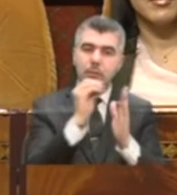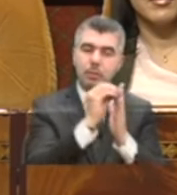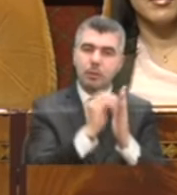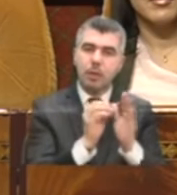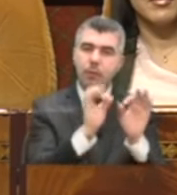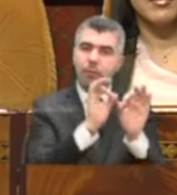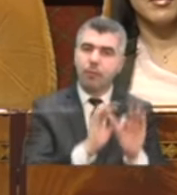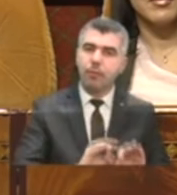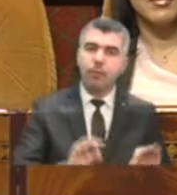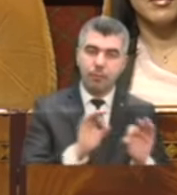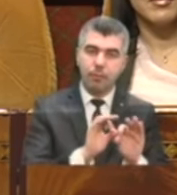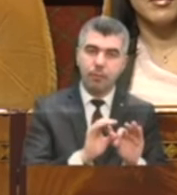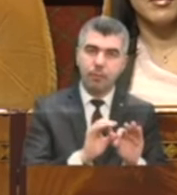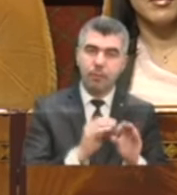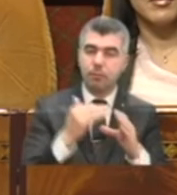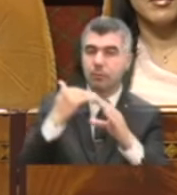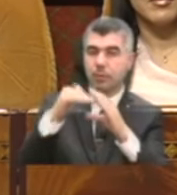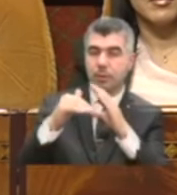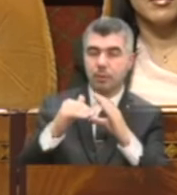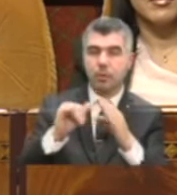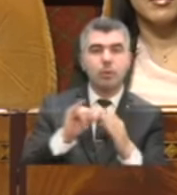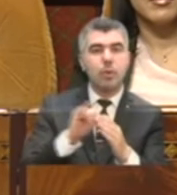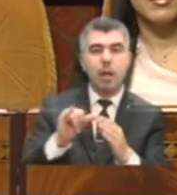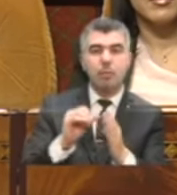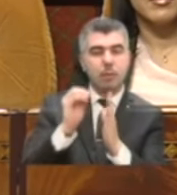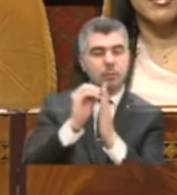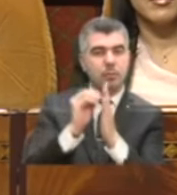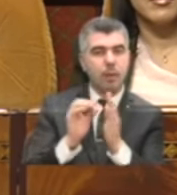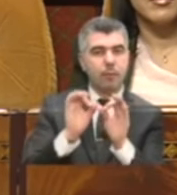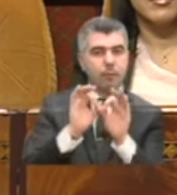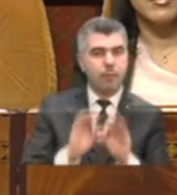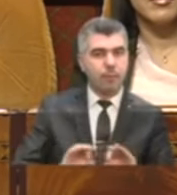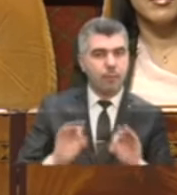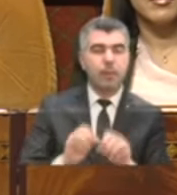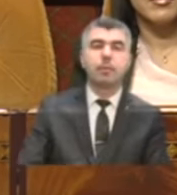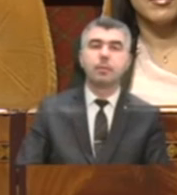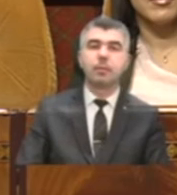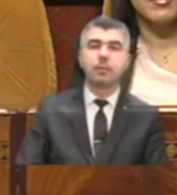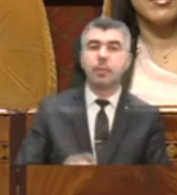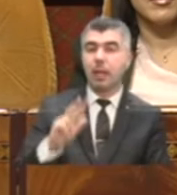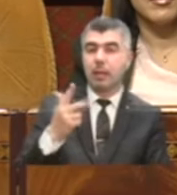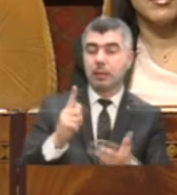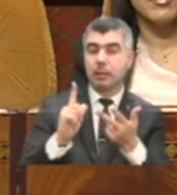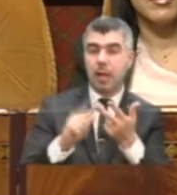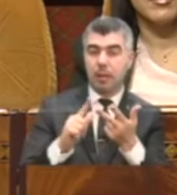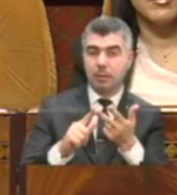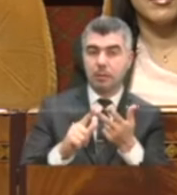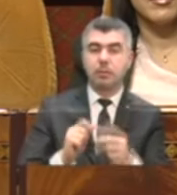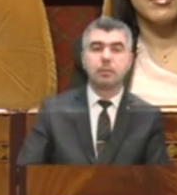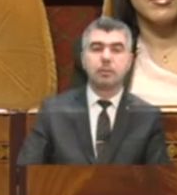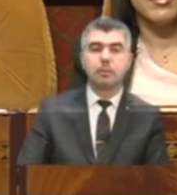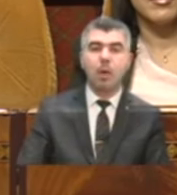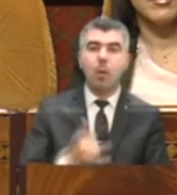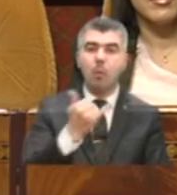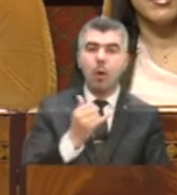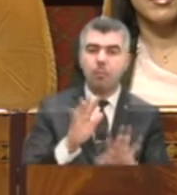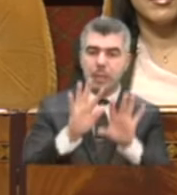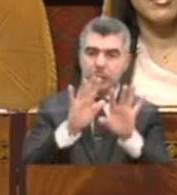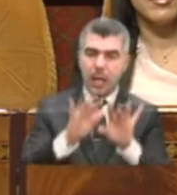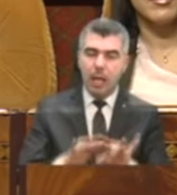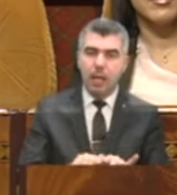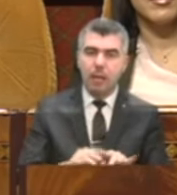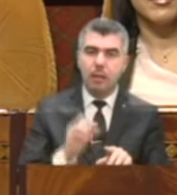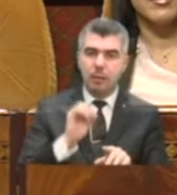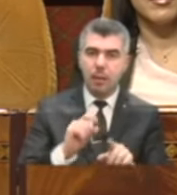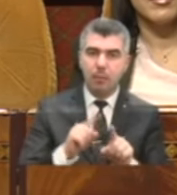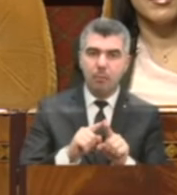الارسال ديالو بلا ما يكون فيه هذه المعطيات كامله. ثالثا هو استعانه ايضا بالتقارير والدراسات ديال لا